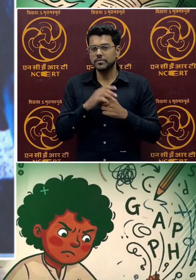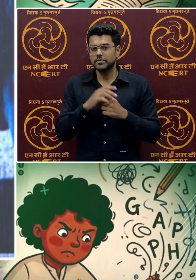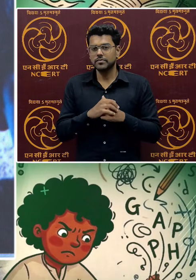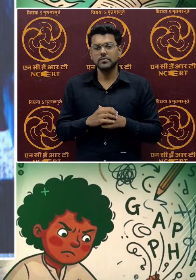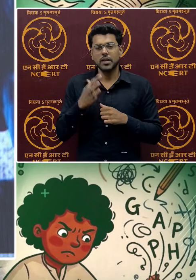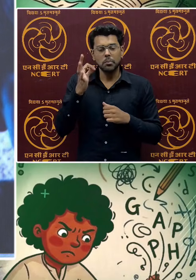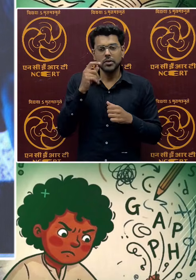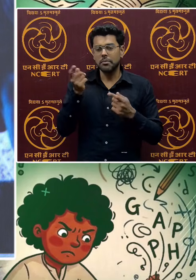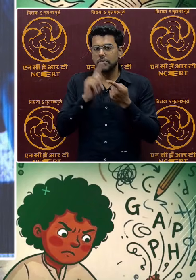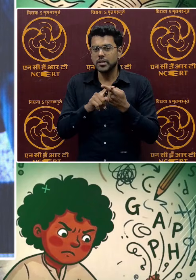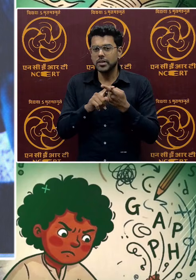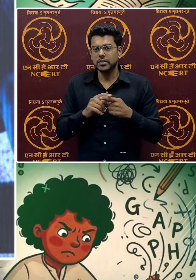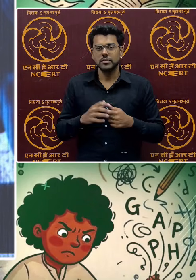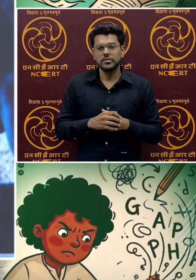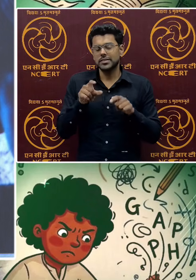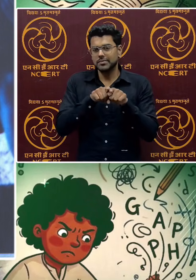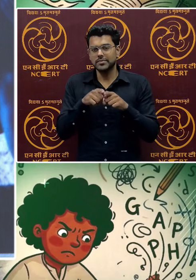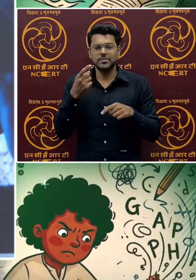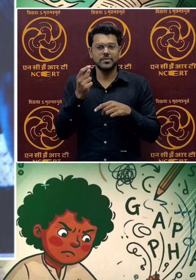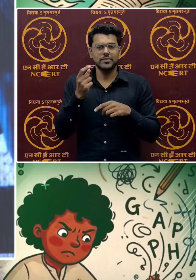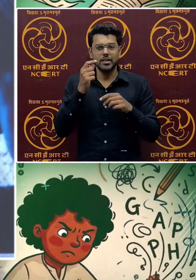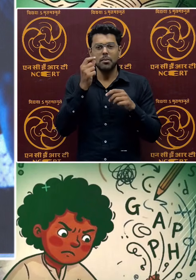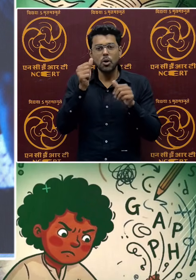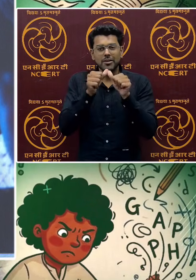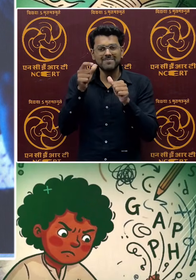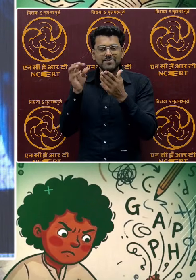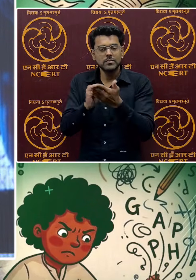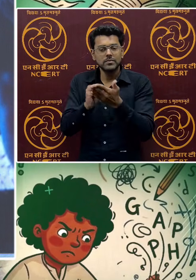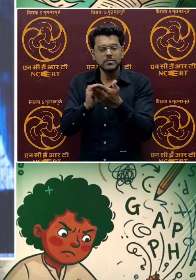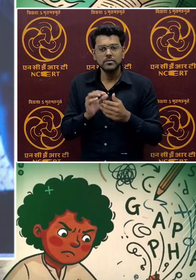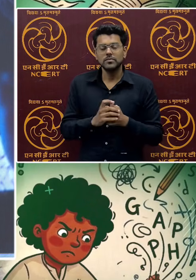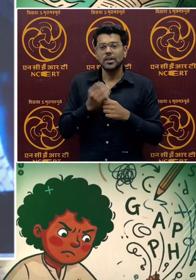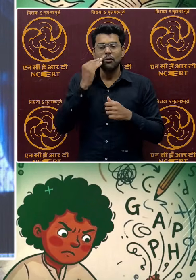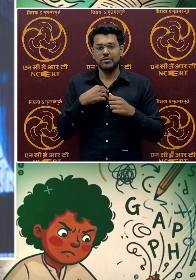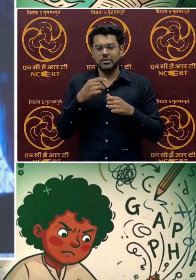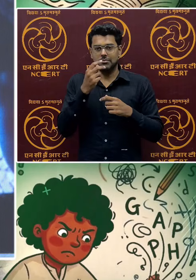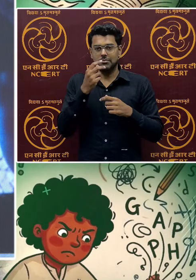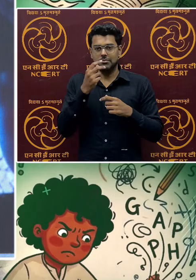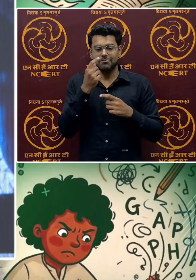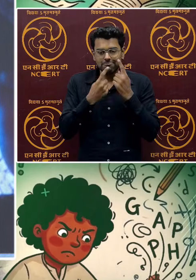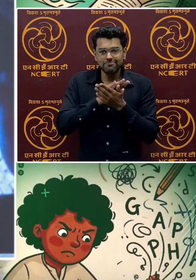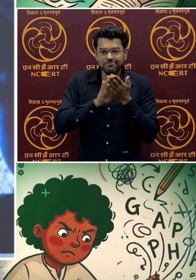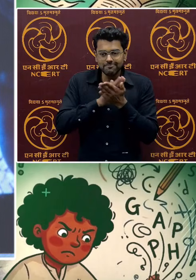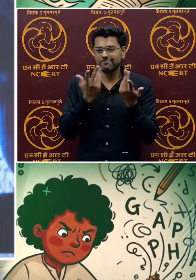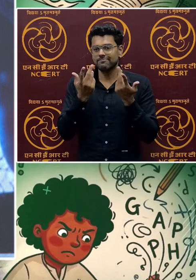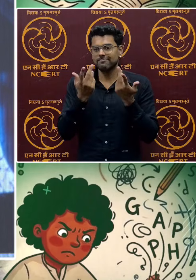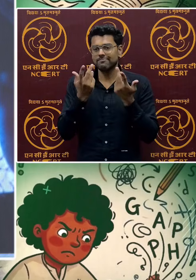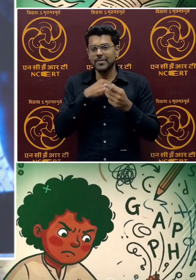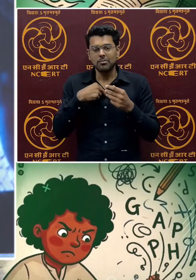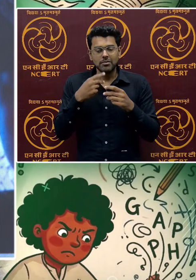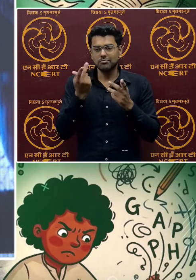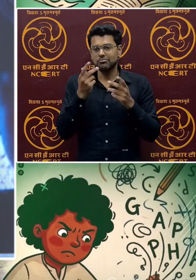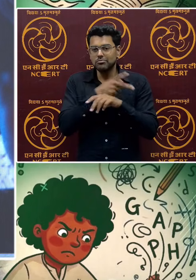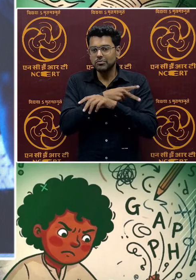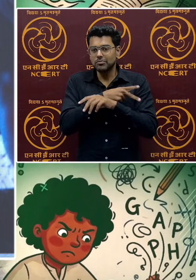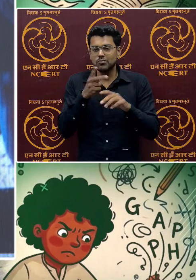बहुत इंपॉर्टेंट चीज़ आती है मैम, लाइक सर ने मेंशन भी किया था कि क्योंकि अनडायग्नोस्ड रहता है, स्क्रीनिंग नहीं हो पाती एट द फाउंडेशनल लेवल,